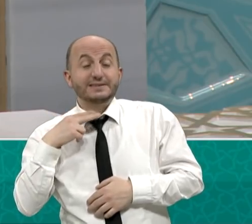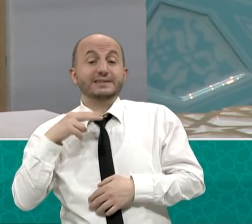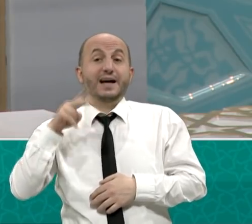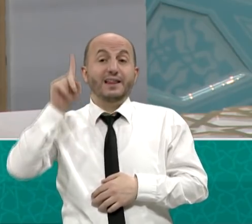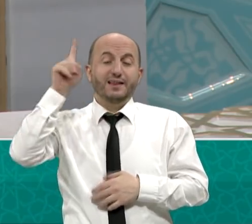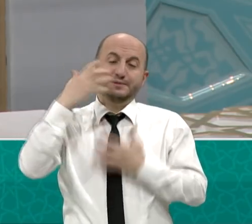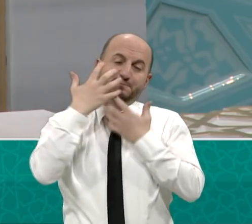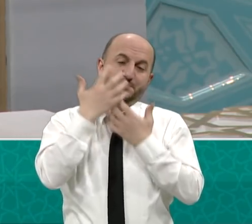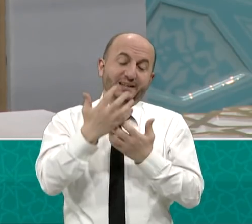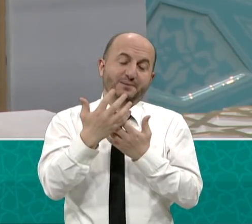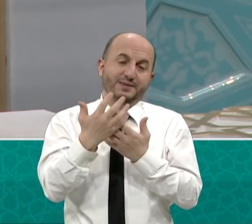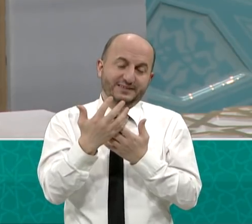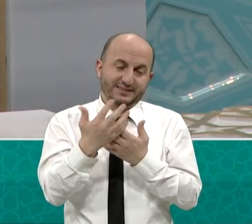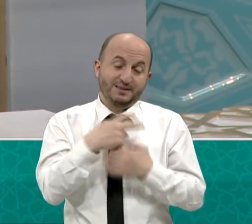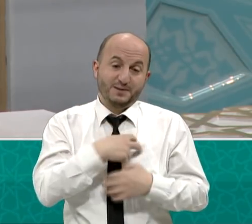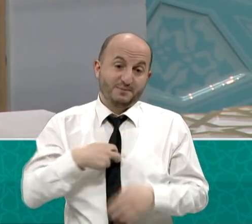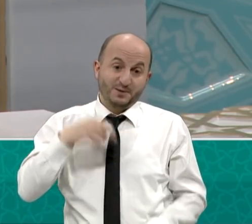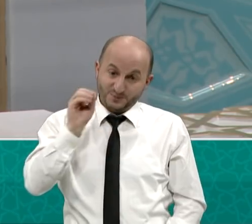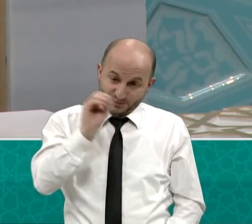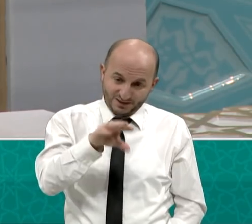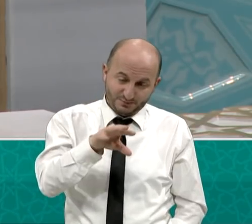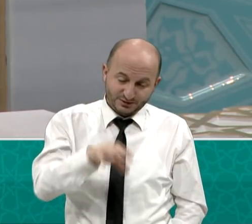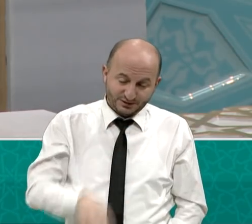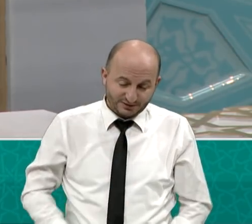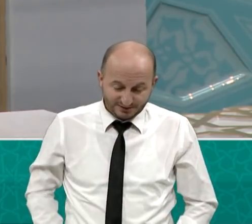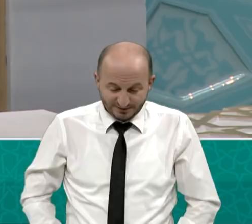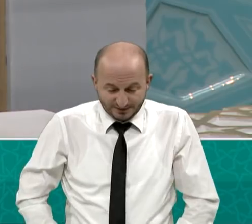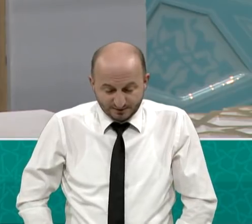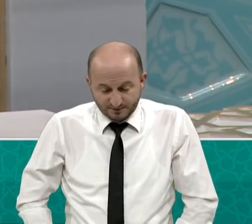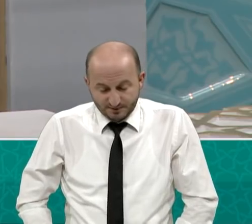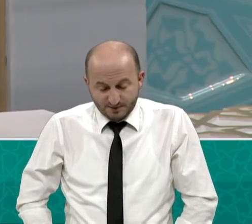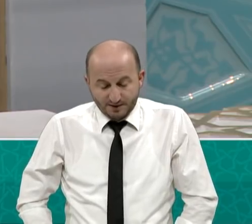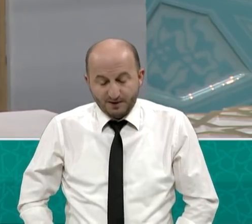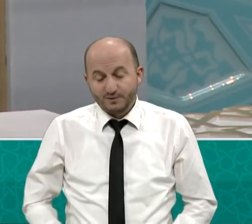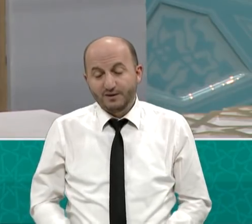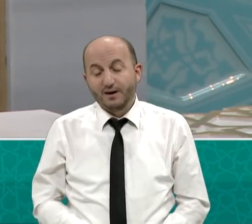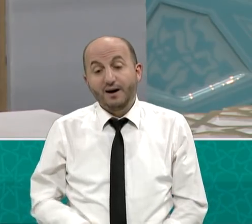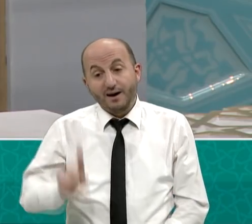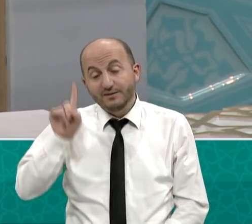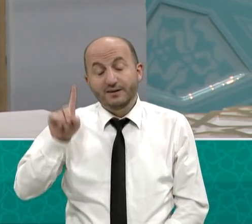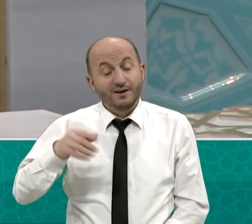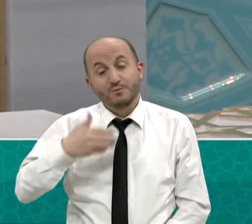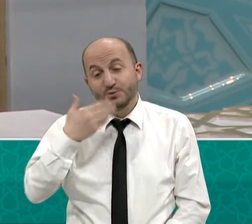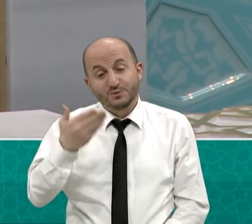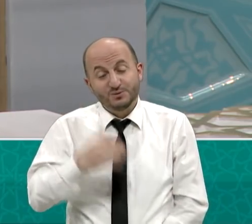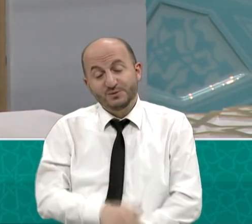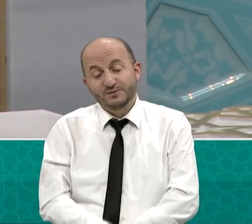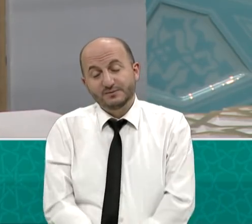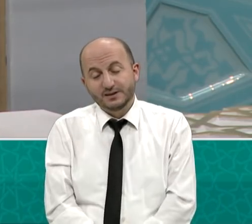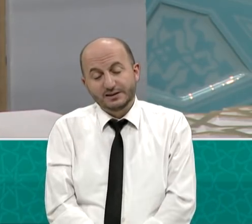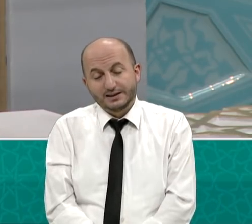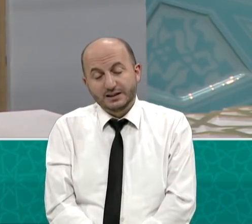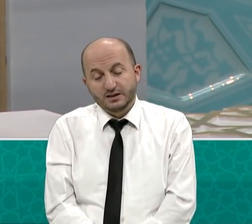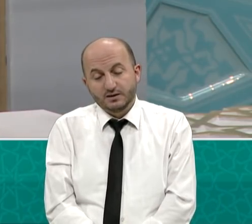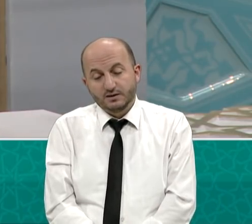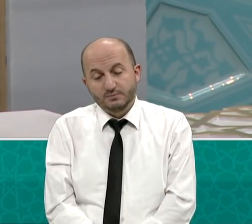tecellisiydi. Az önce de konuşmamın başında söyledim. Ne buyuruyor ayette? وَمَا اَرْسَلْنَاكَ اِلَّا